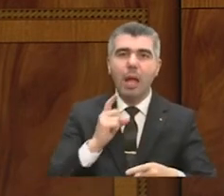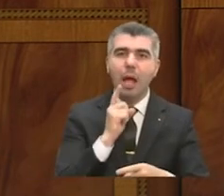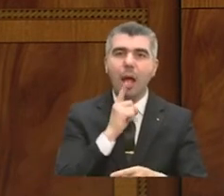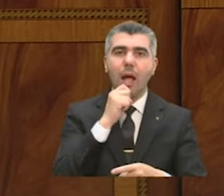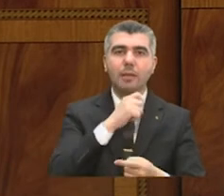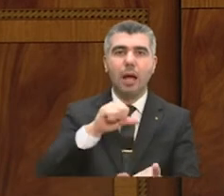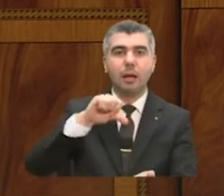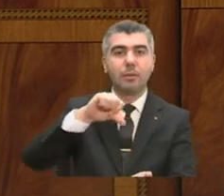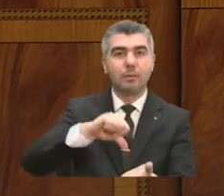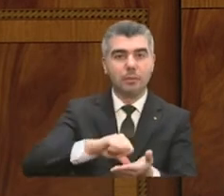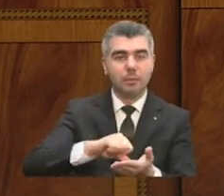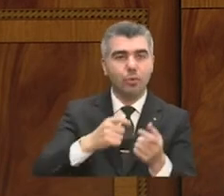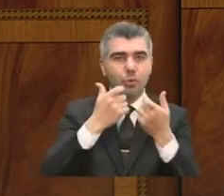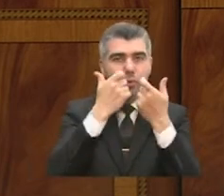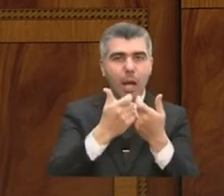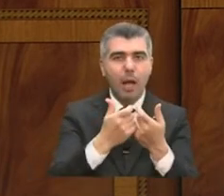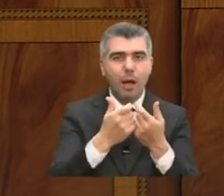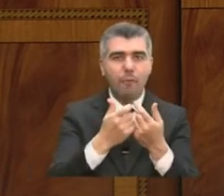l'exploit